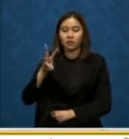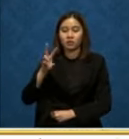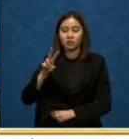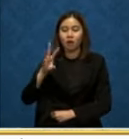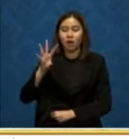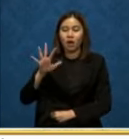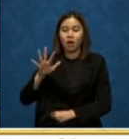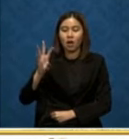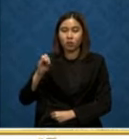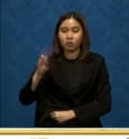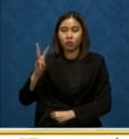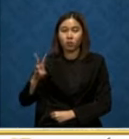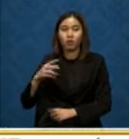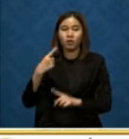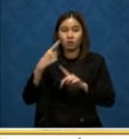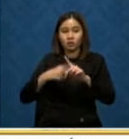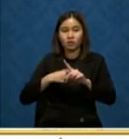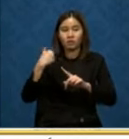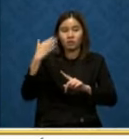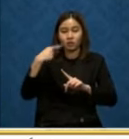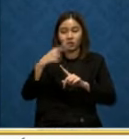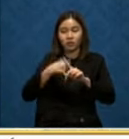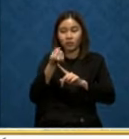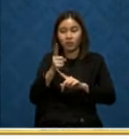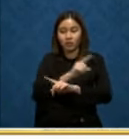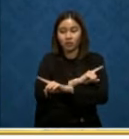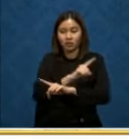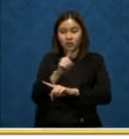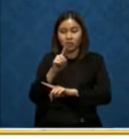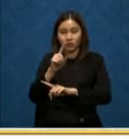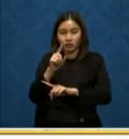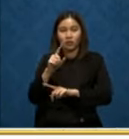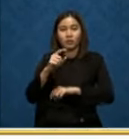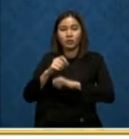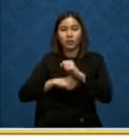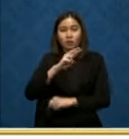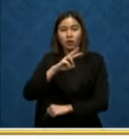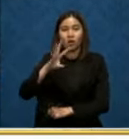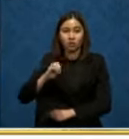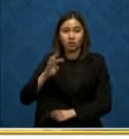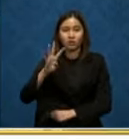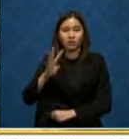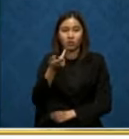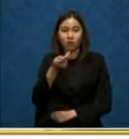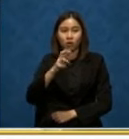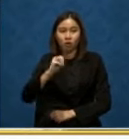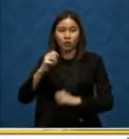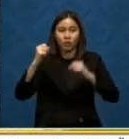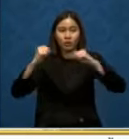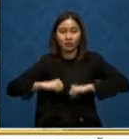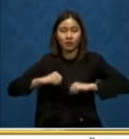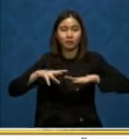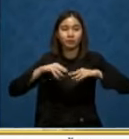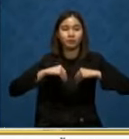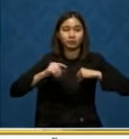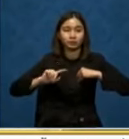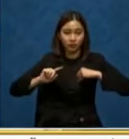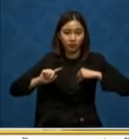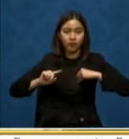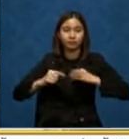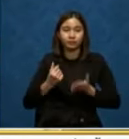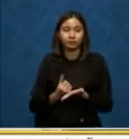ต่อมาเมื่อวันที่ 11พฤศจิกายน2564คณะรัฐมนตรีมีมติเห็นชอบให้